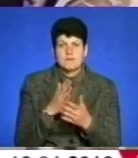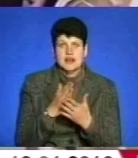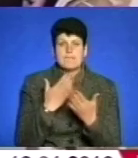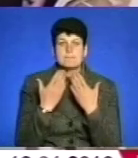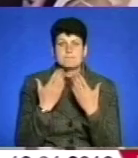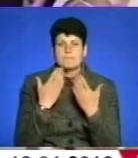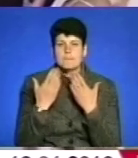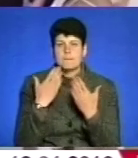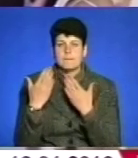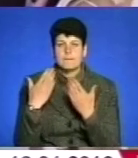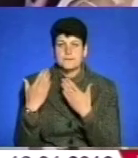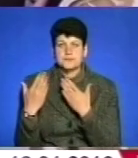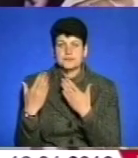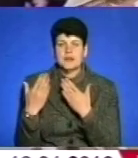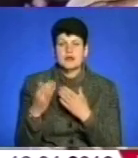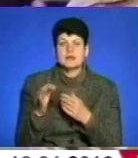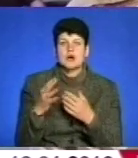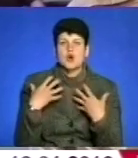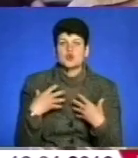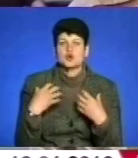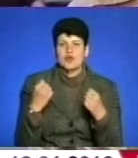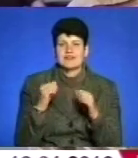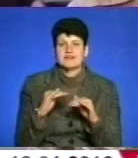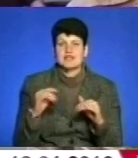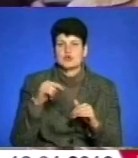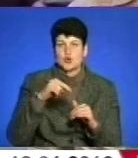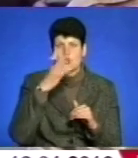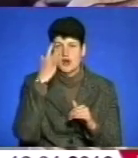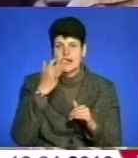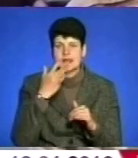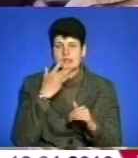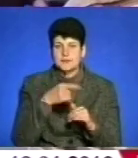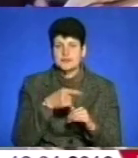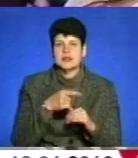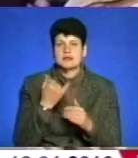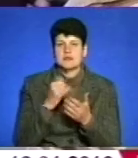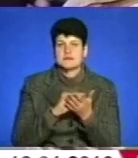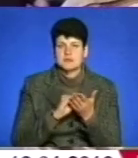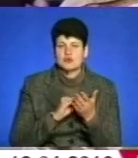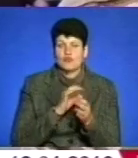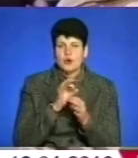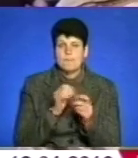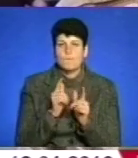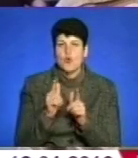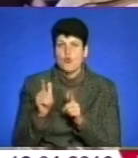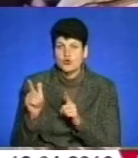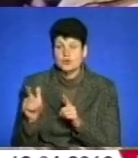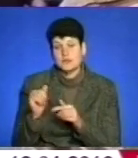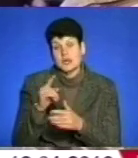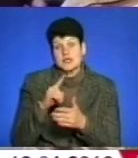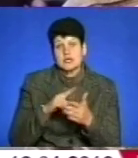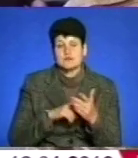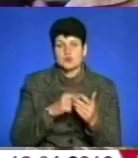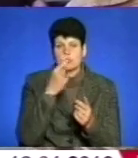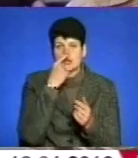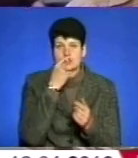з Зудаком на рахунок оздоровлення дітей цього літа. Зараз ми цей проект прописуємо, погоджуємо і надіємося, що